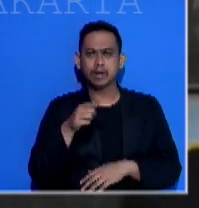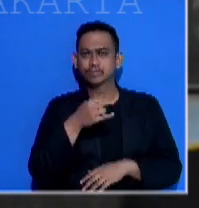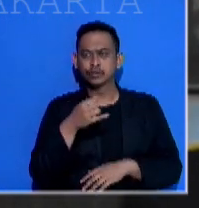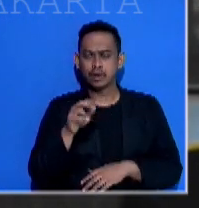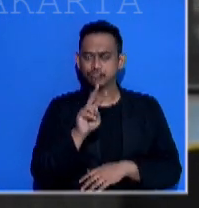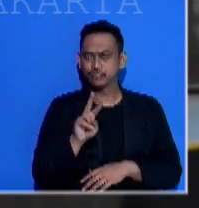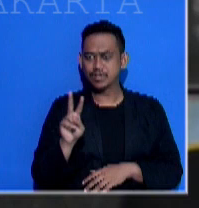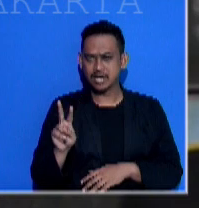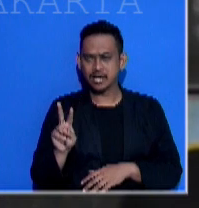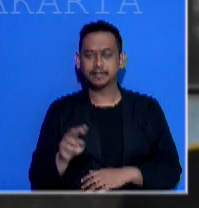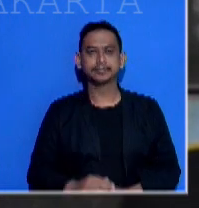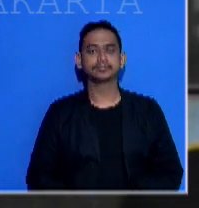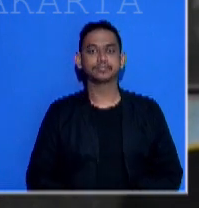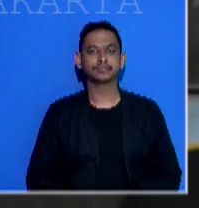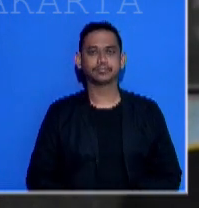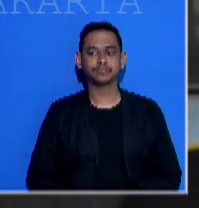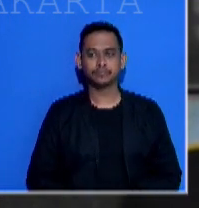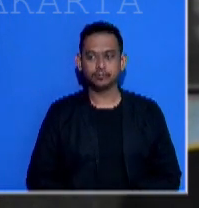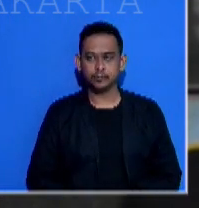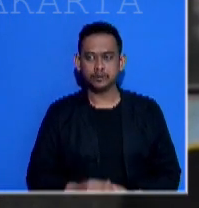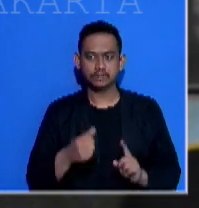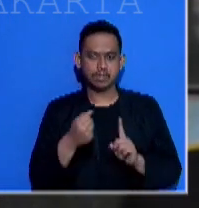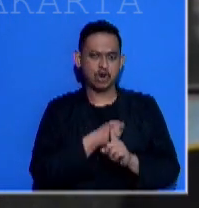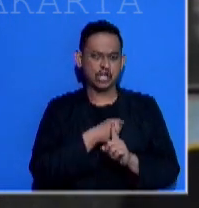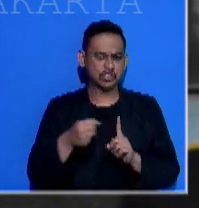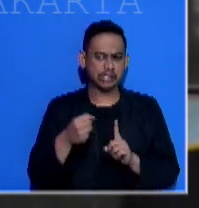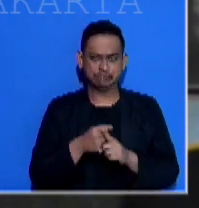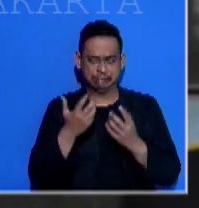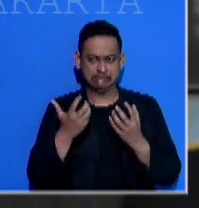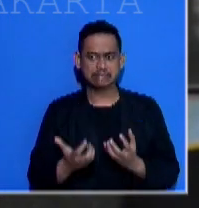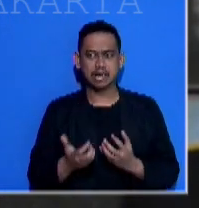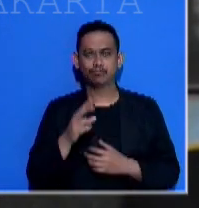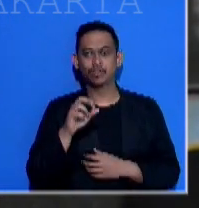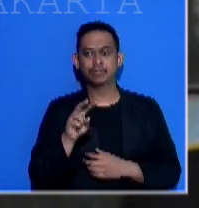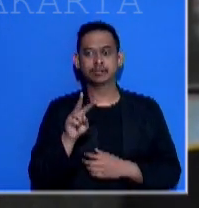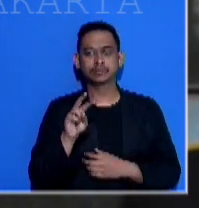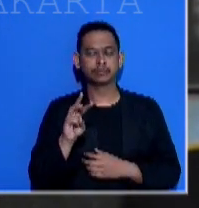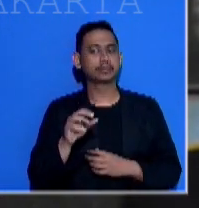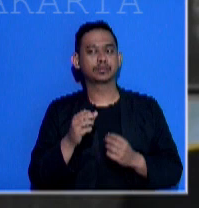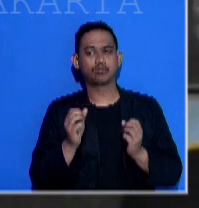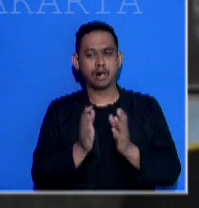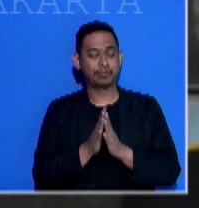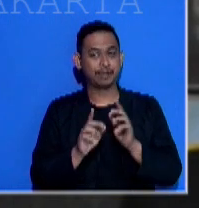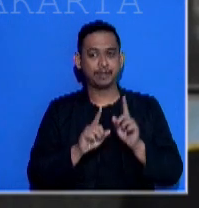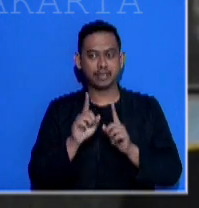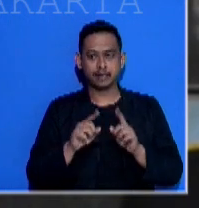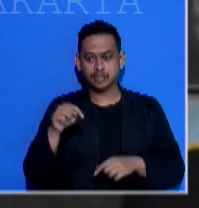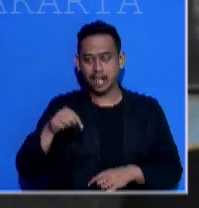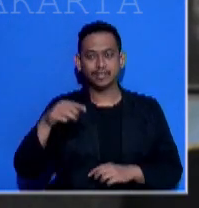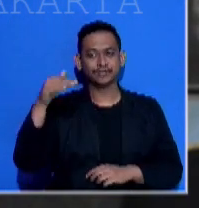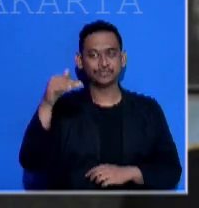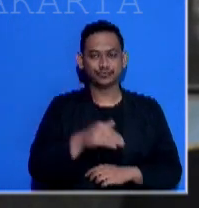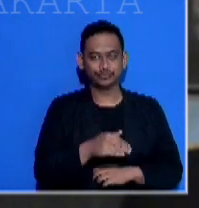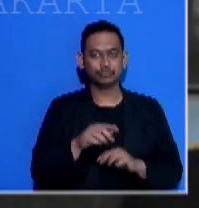tentunya juga untuk penganiayaan berat, ini yang 2023 sebanyak 11, turun 7